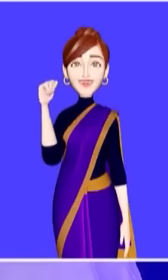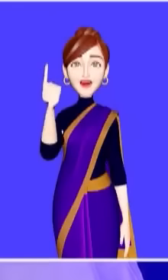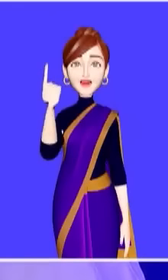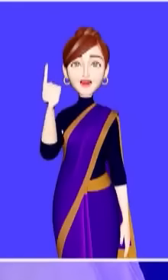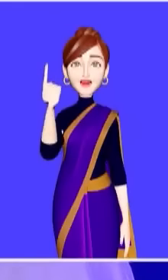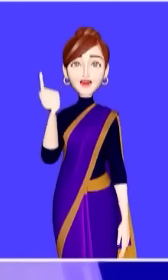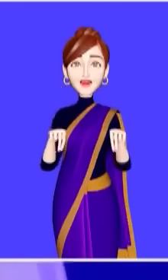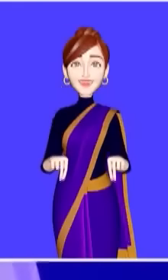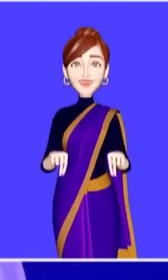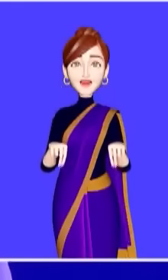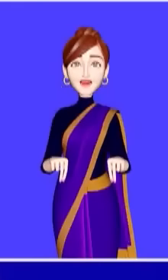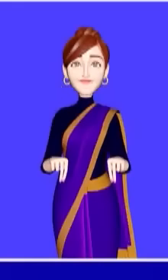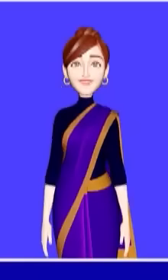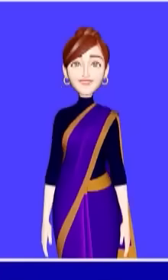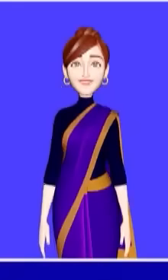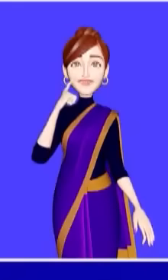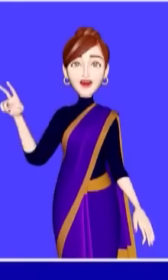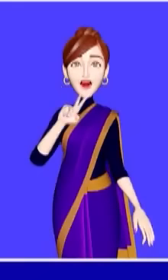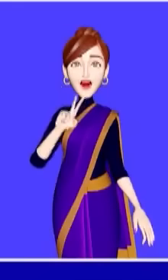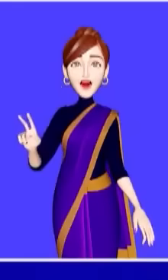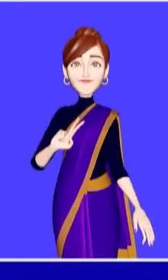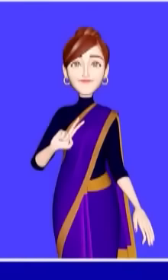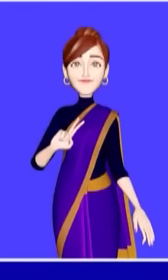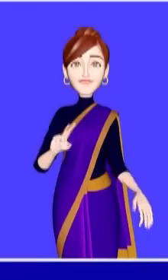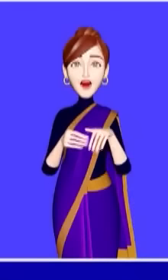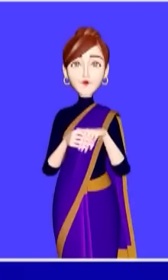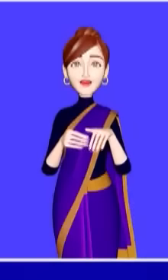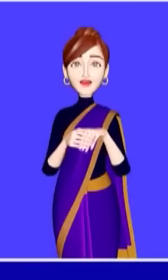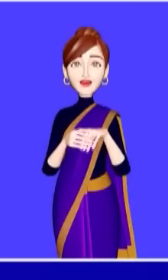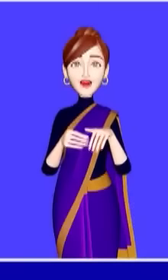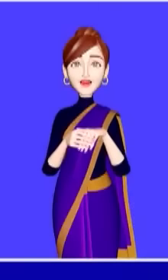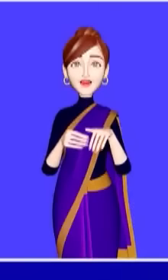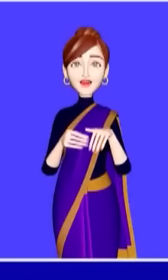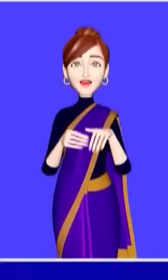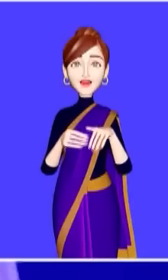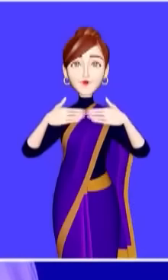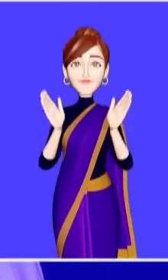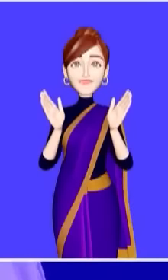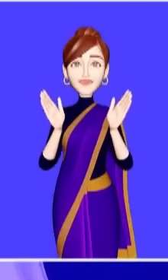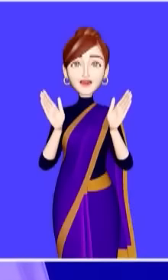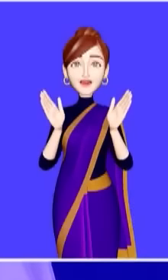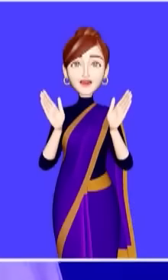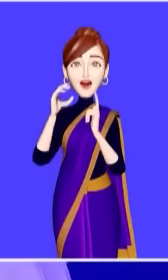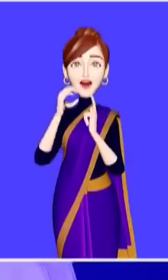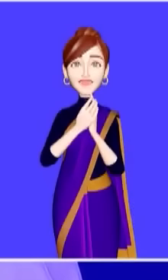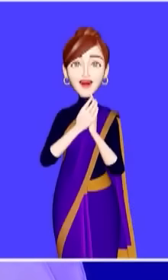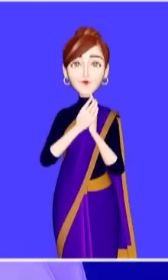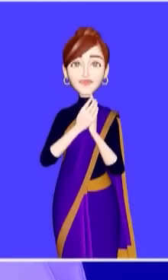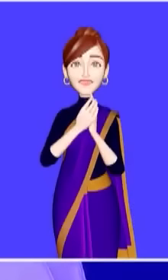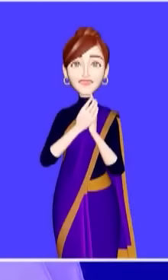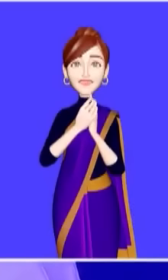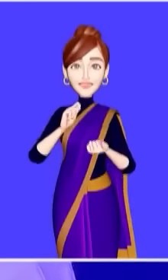है, और दूसरे वो जिन्हें एआई में भाग्य दिखता है।